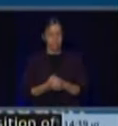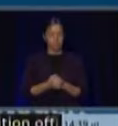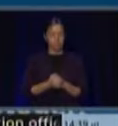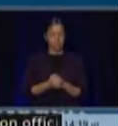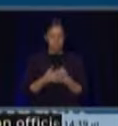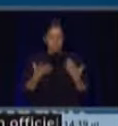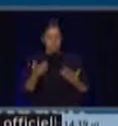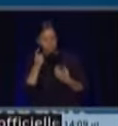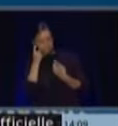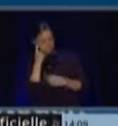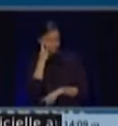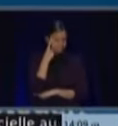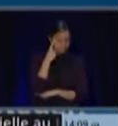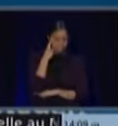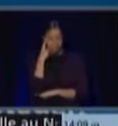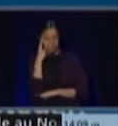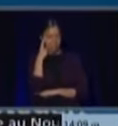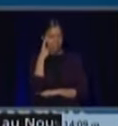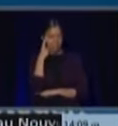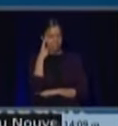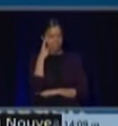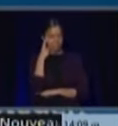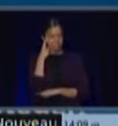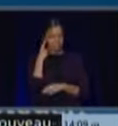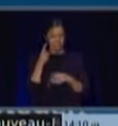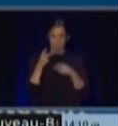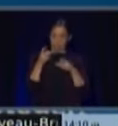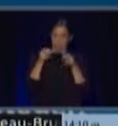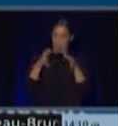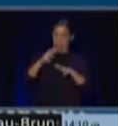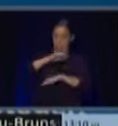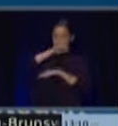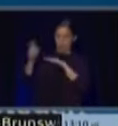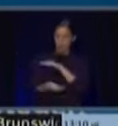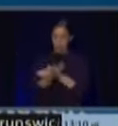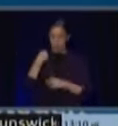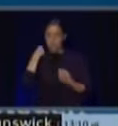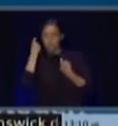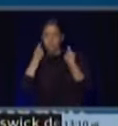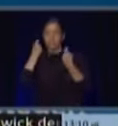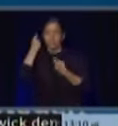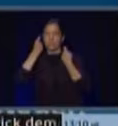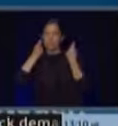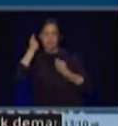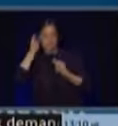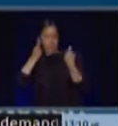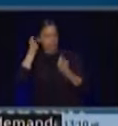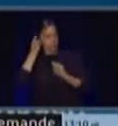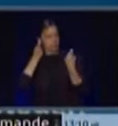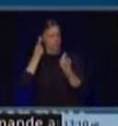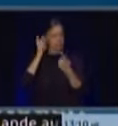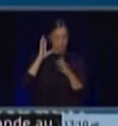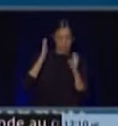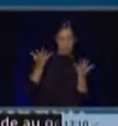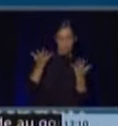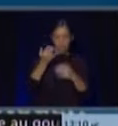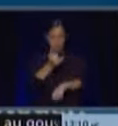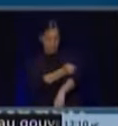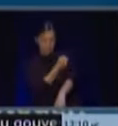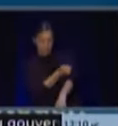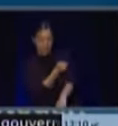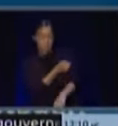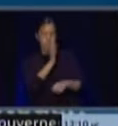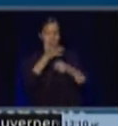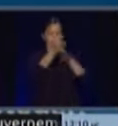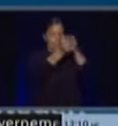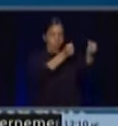partie de mes nuits de sommeil ou de manque de sommeil. Là. Qu'est-ce qu'on peut faire pour ramener plus